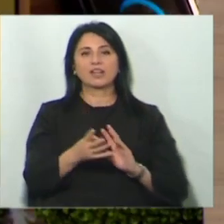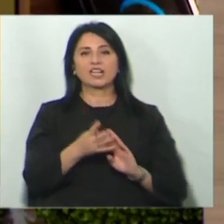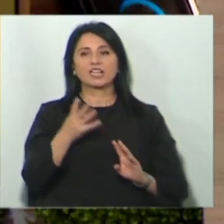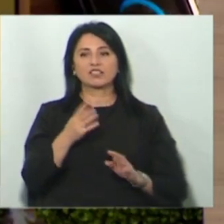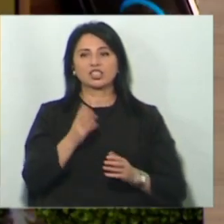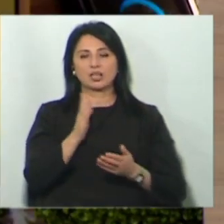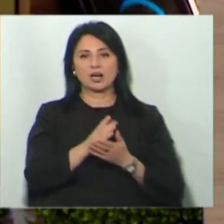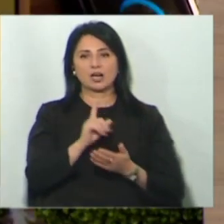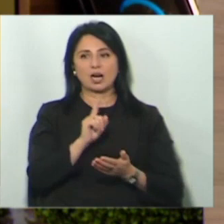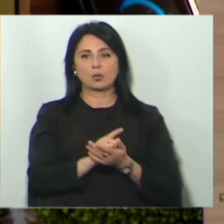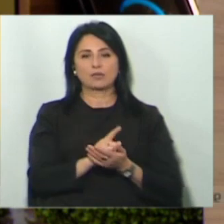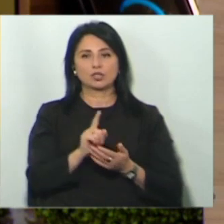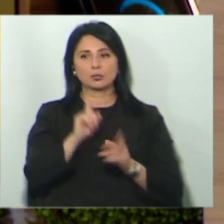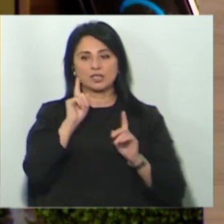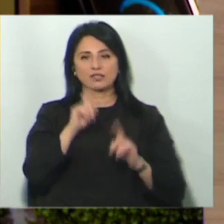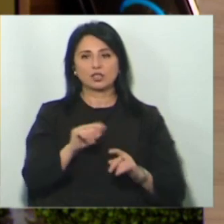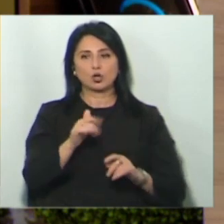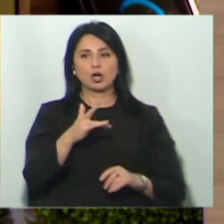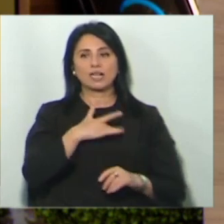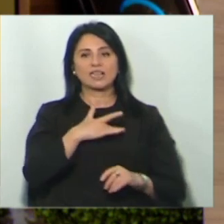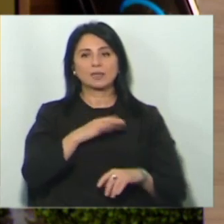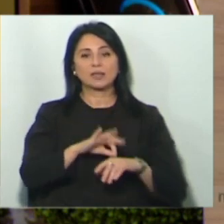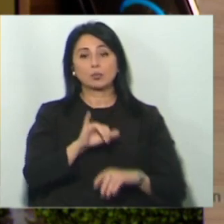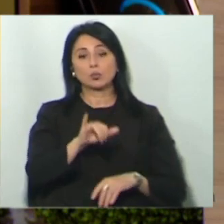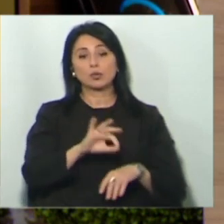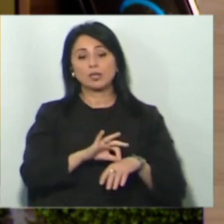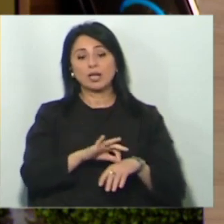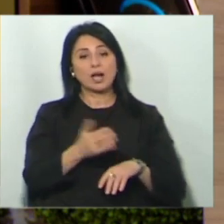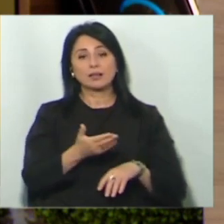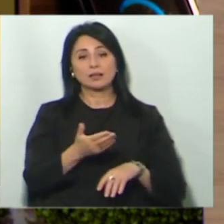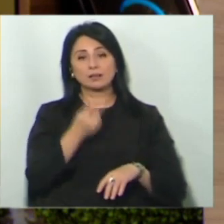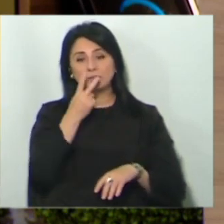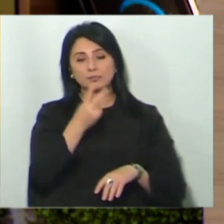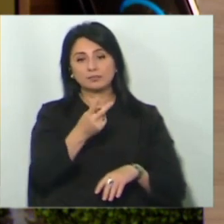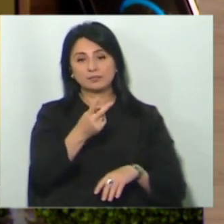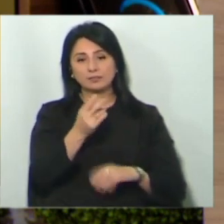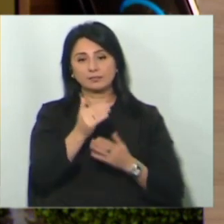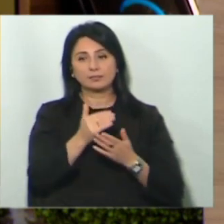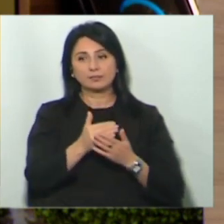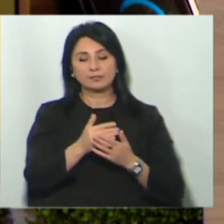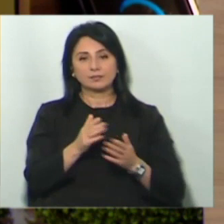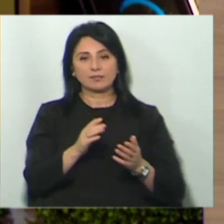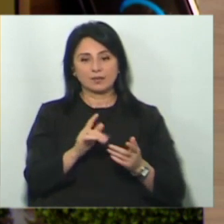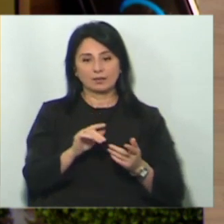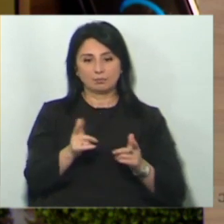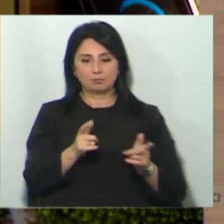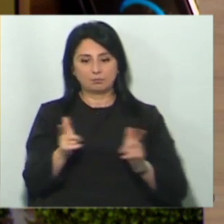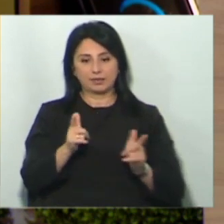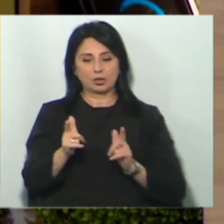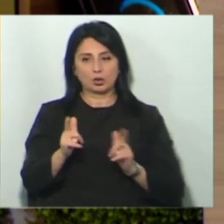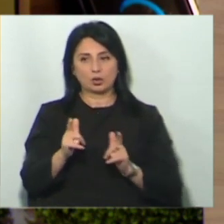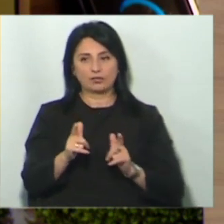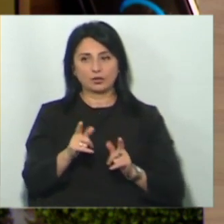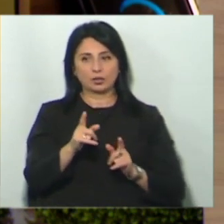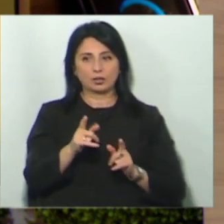are autosle belic, rar, obicei de trucuri tipisc, ani cuac. Magistam Mihalit Hunda, Movec, Cuet, Intro,